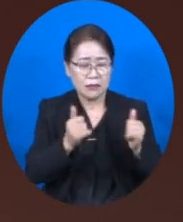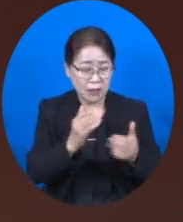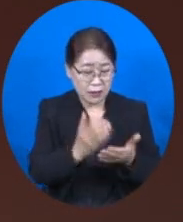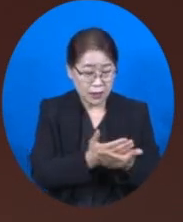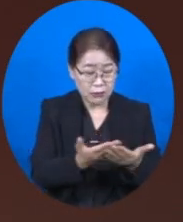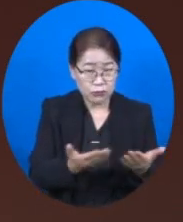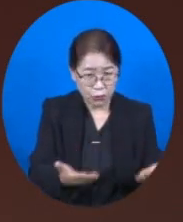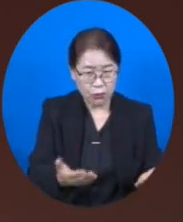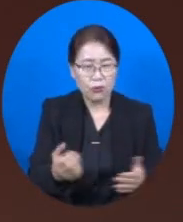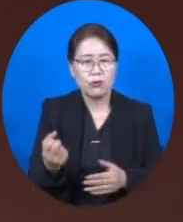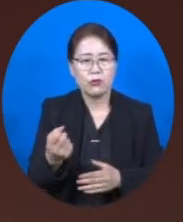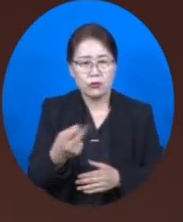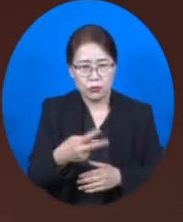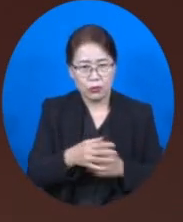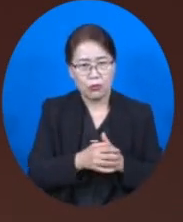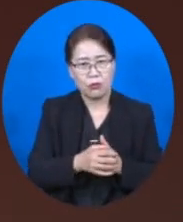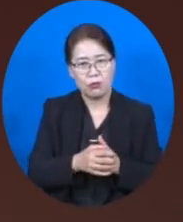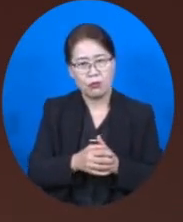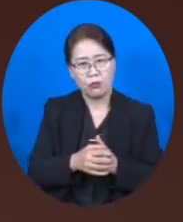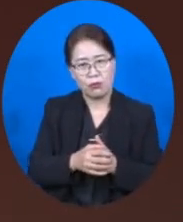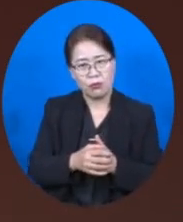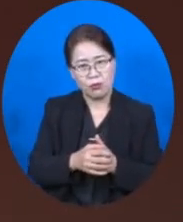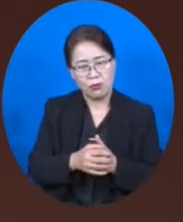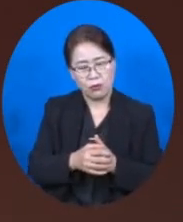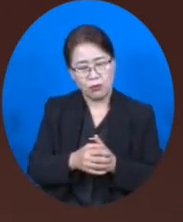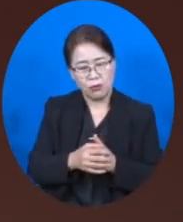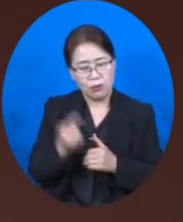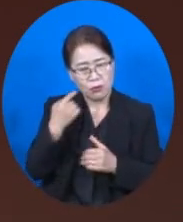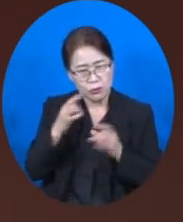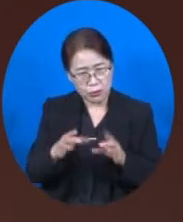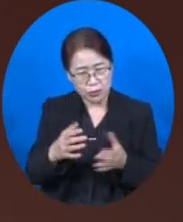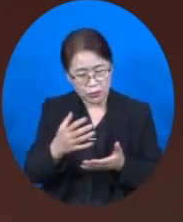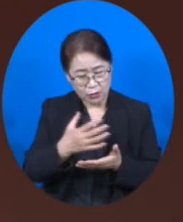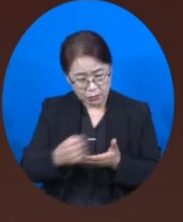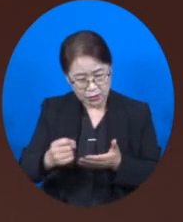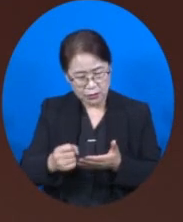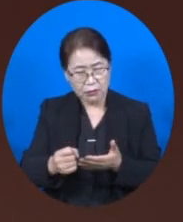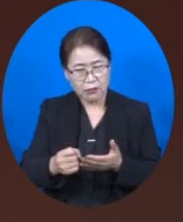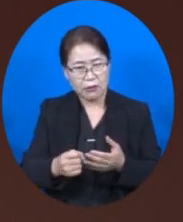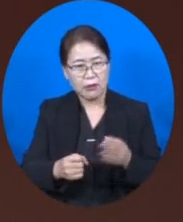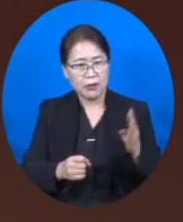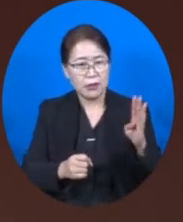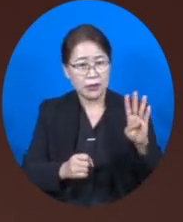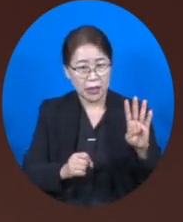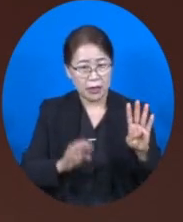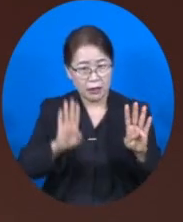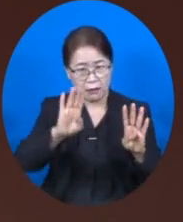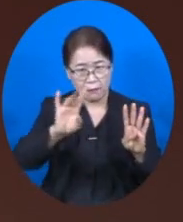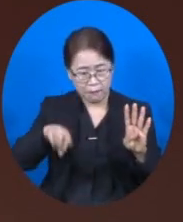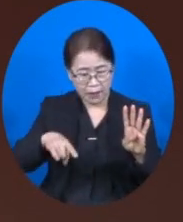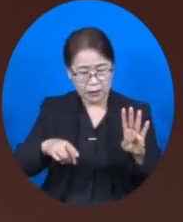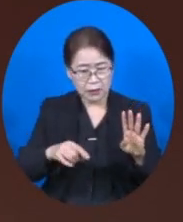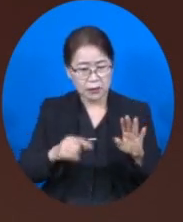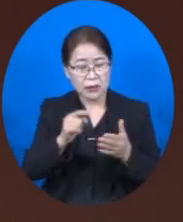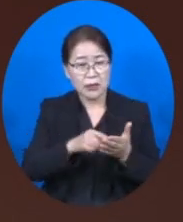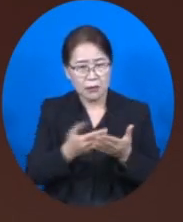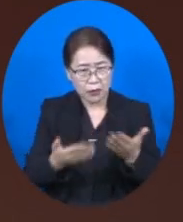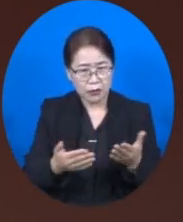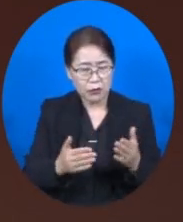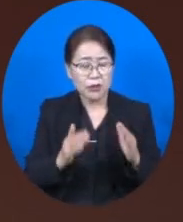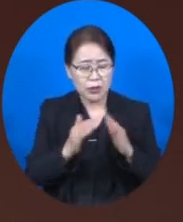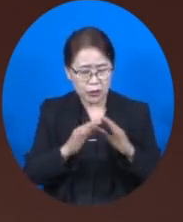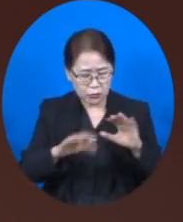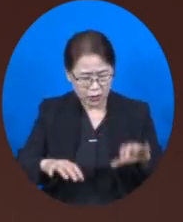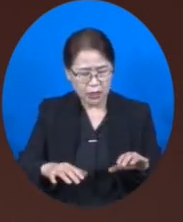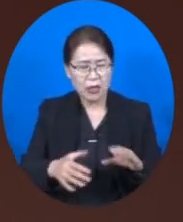나눠주고 그리고 자기가 속여 빼앗은 것들을 예배로 갚아줌으로 인해서 이웃과의 관계도